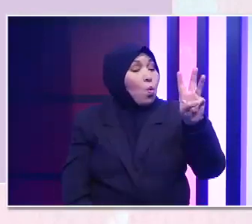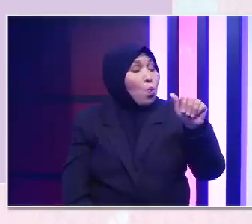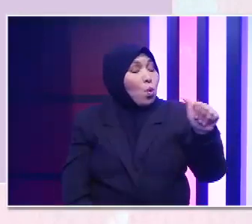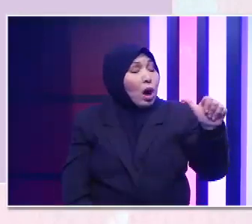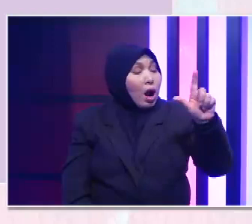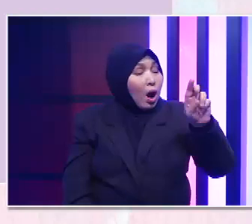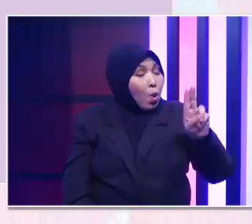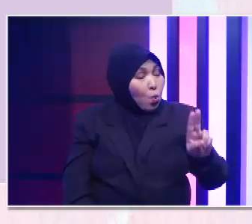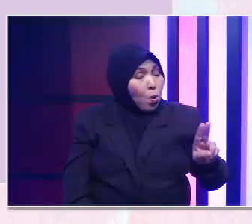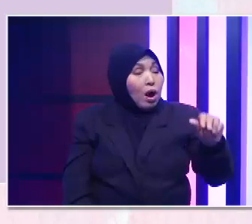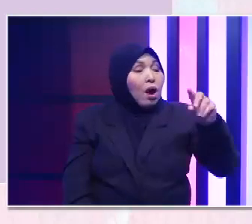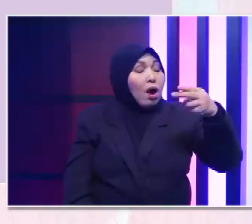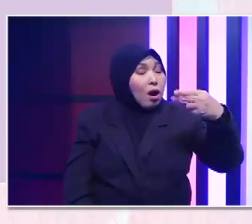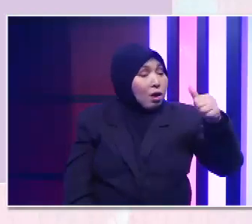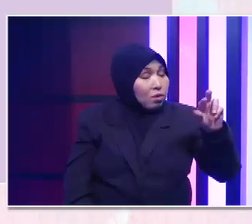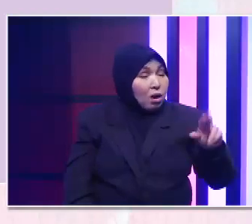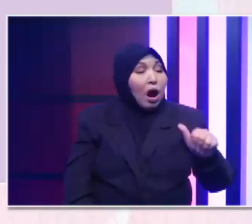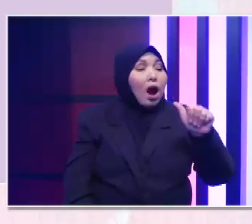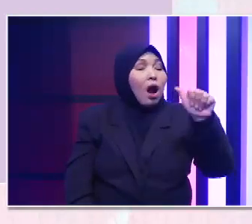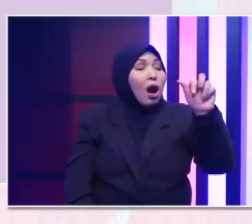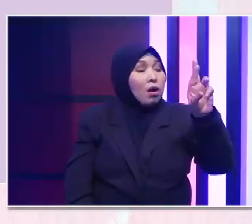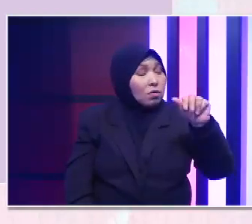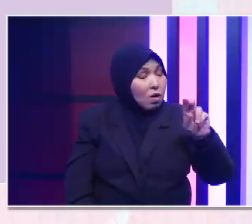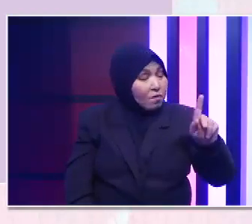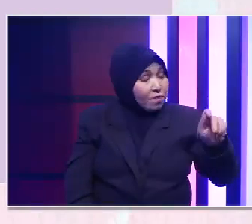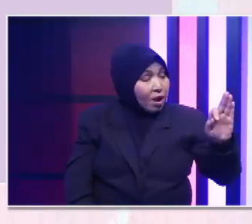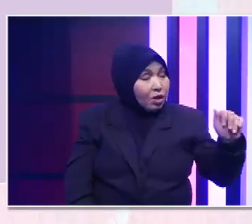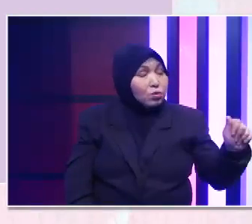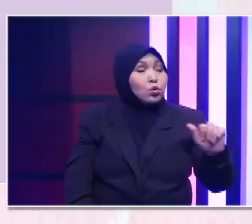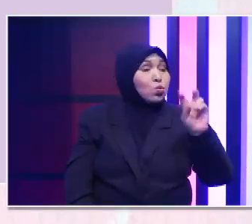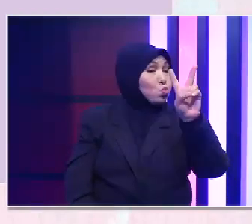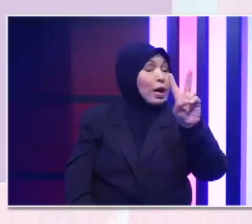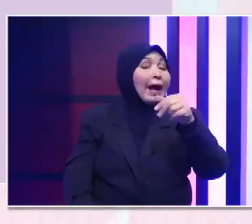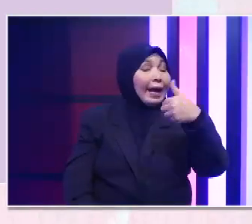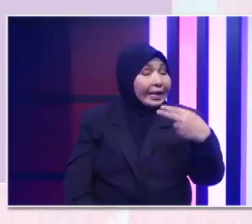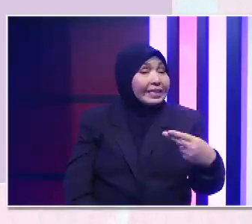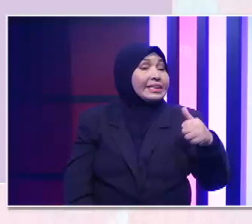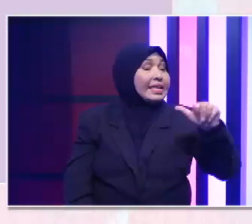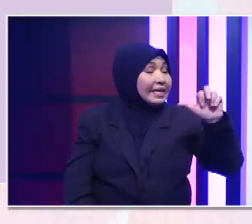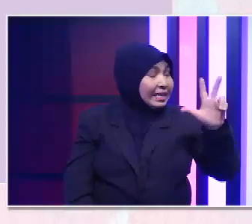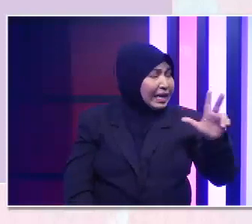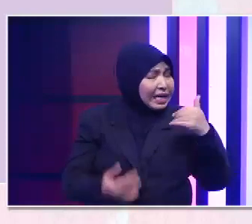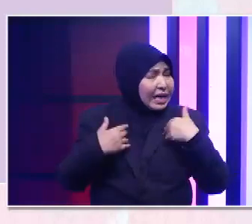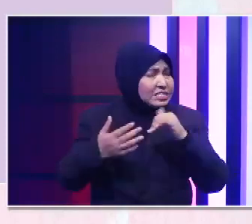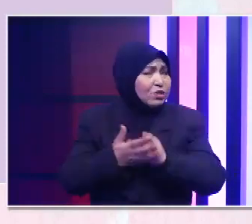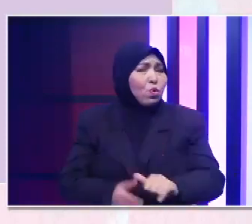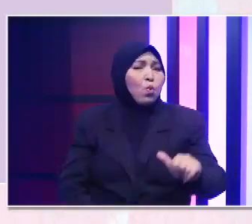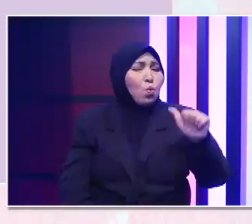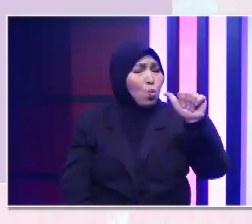hualaihi satu ayat ar-ra'd bahwa ada dua jayne Tiger situ